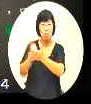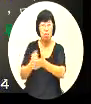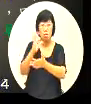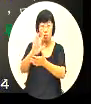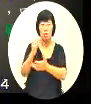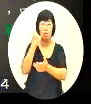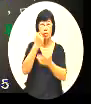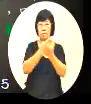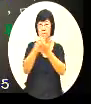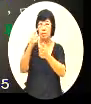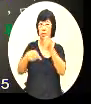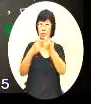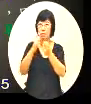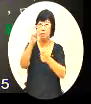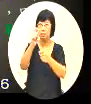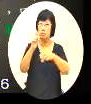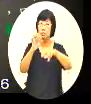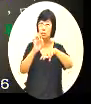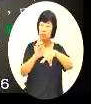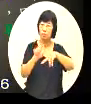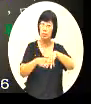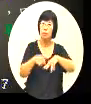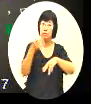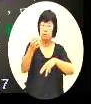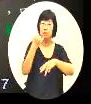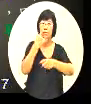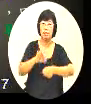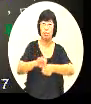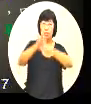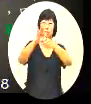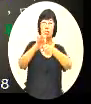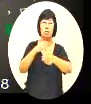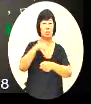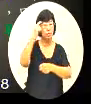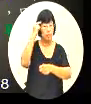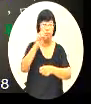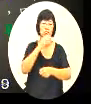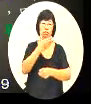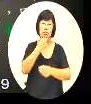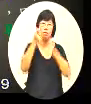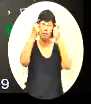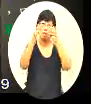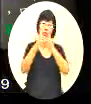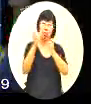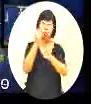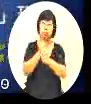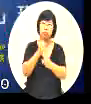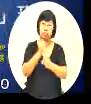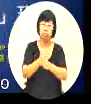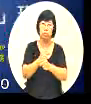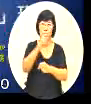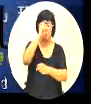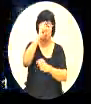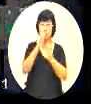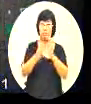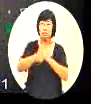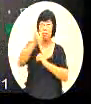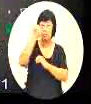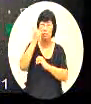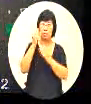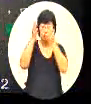资本们投资可以增加，对我来讲都是幸福高雄应该要做的。所以在这里我也希望市长针对